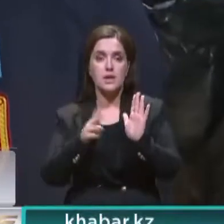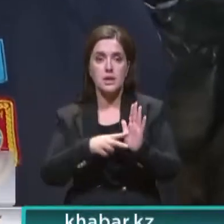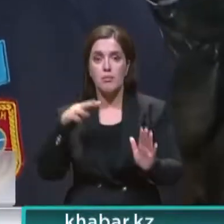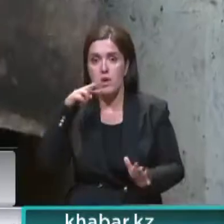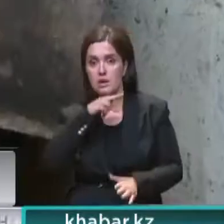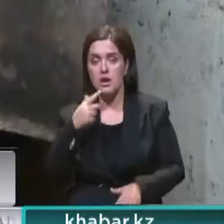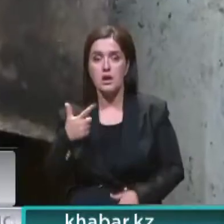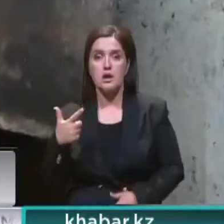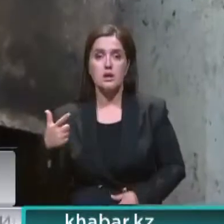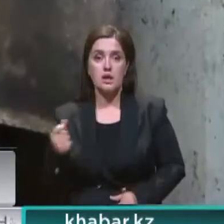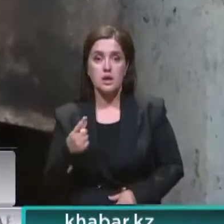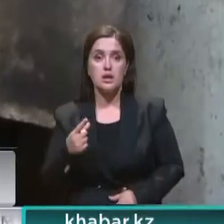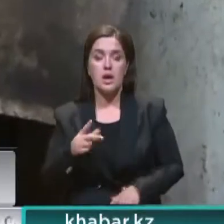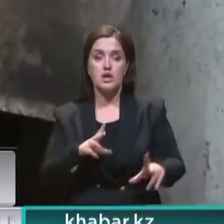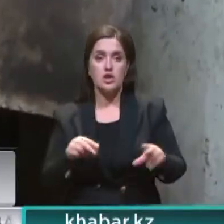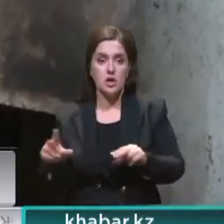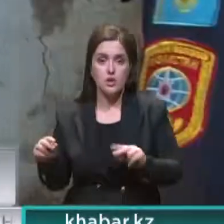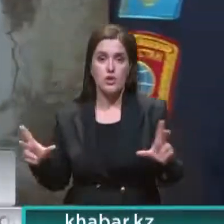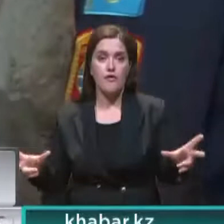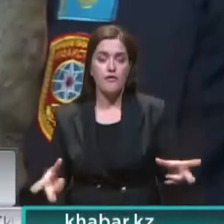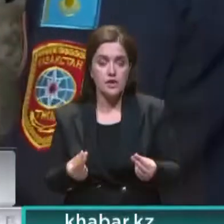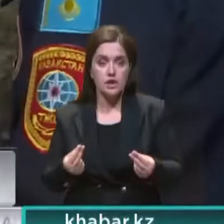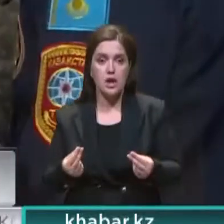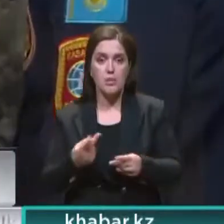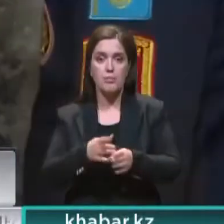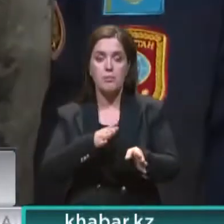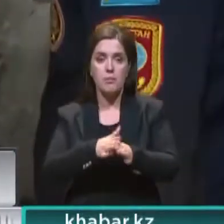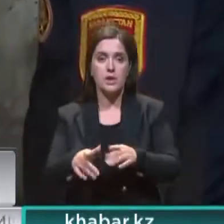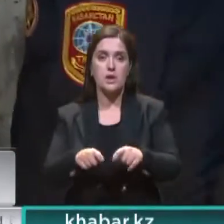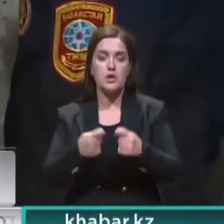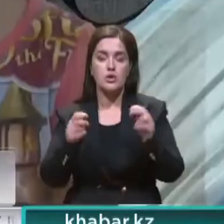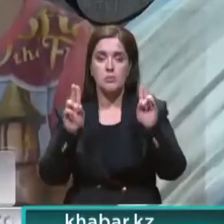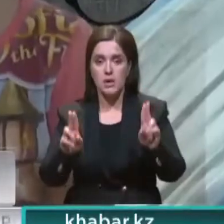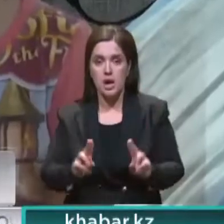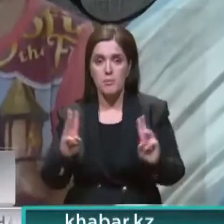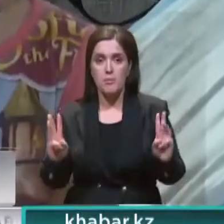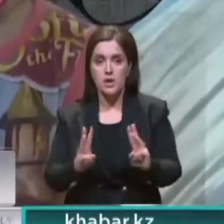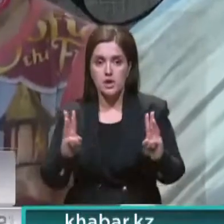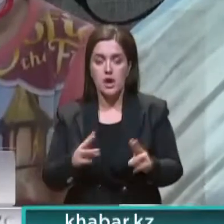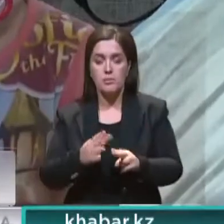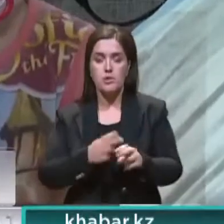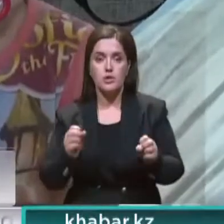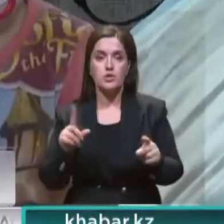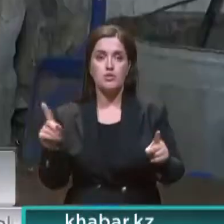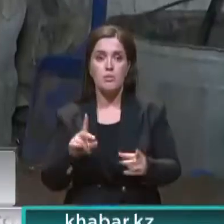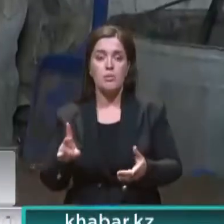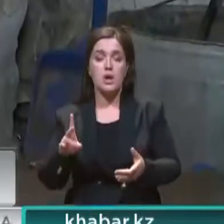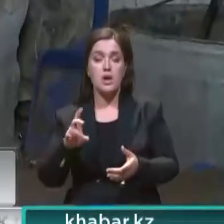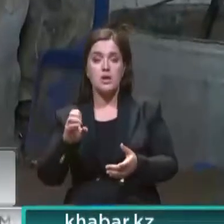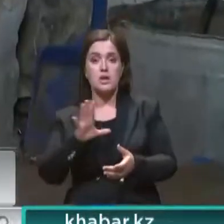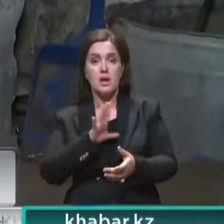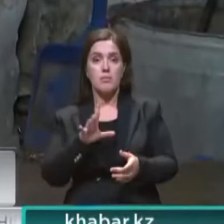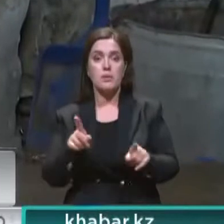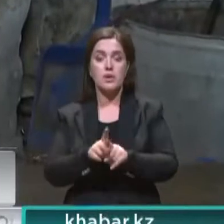угарным газом. К счастью, выжили. Виной всему полнейшее нарушение правил пожарной безопасности. Поэтому, чтобы избежать подобных